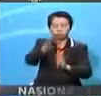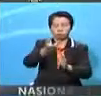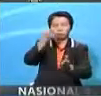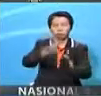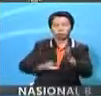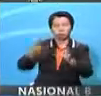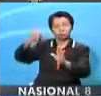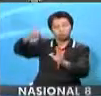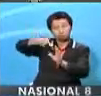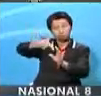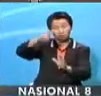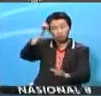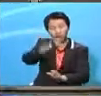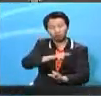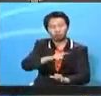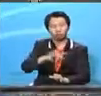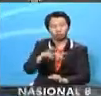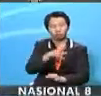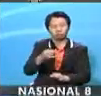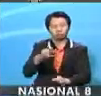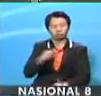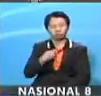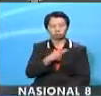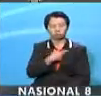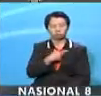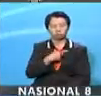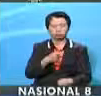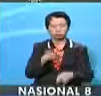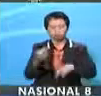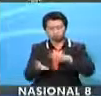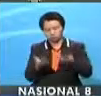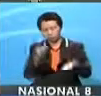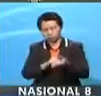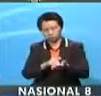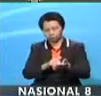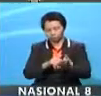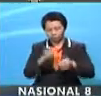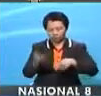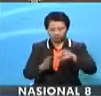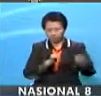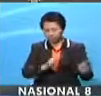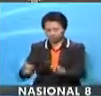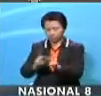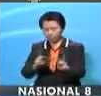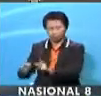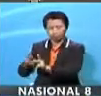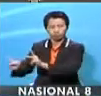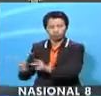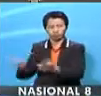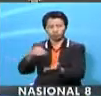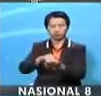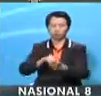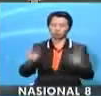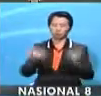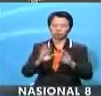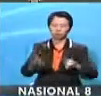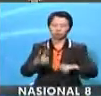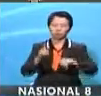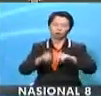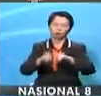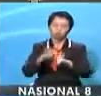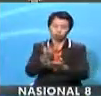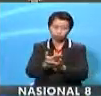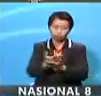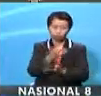yang mendadak. Dan dari segi itu juga kita reform kita punya ekonomi supaya tidak terlalu bergantung kepada subsidi dan harga